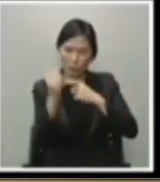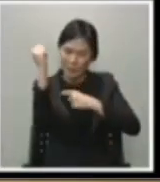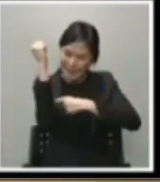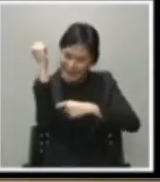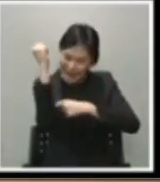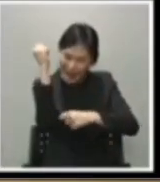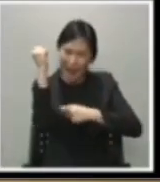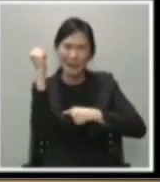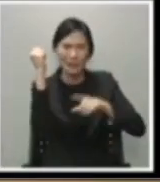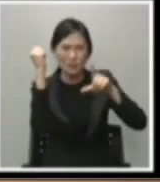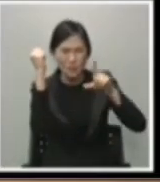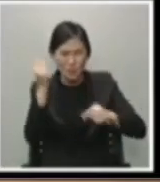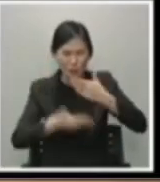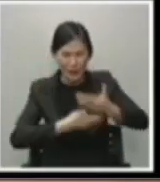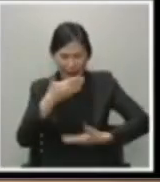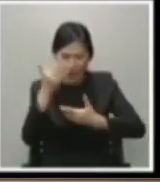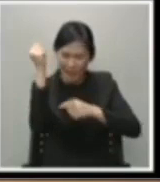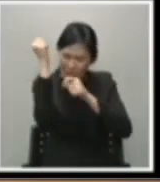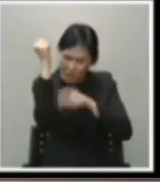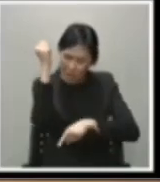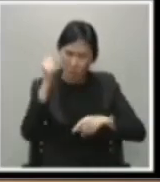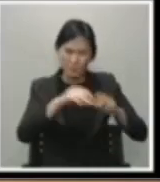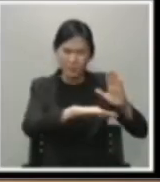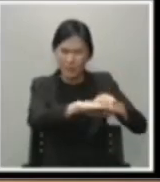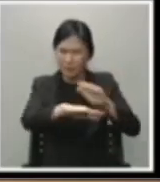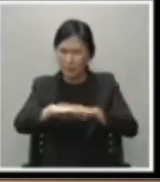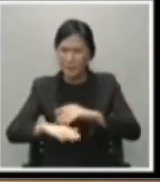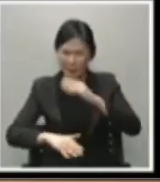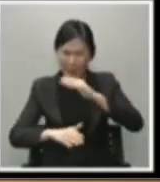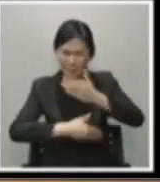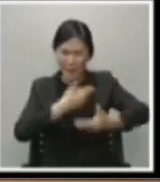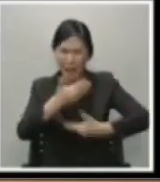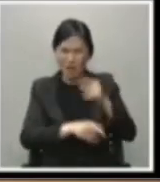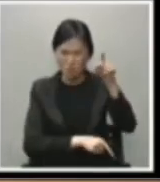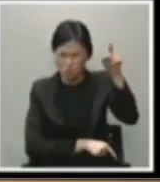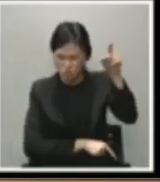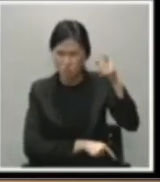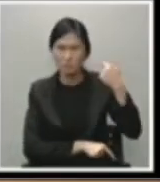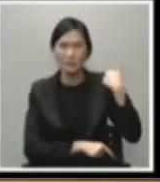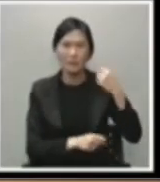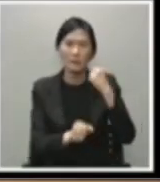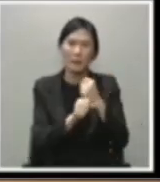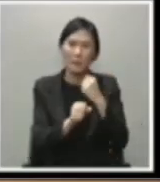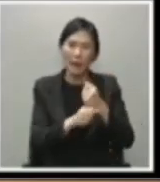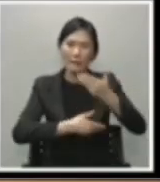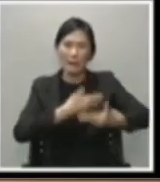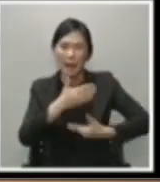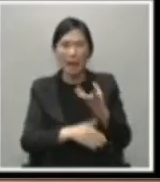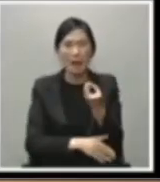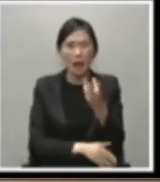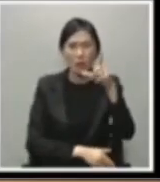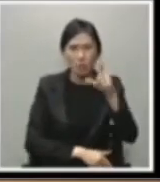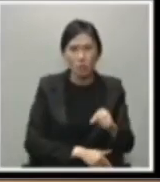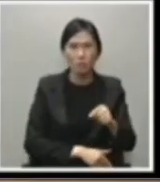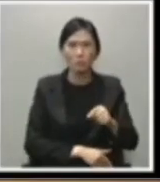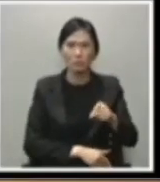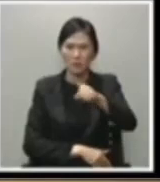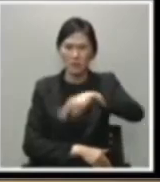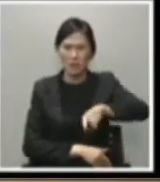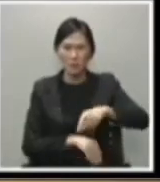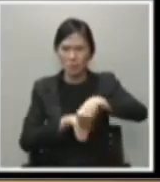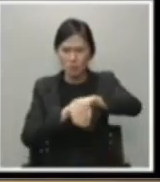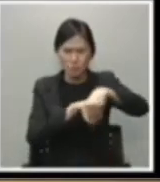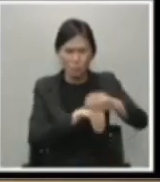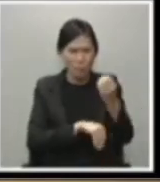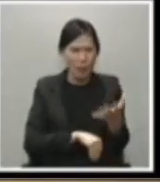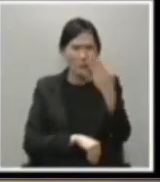ปลูกยางพาราราคาตกท่านก็ชวนไปขายดาวอังคารครับทำนาขายข้าวไม่ได้ราคาก็พวกคุณปลูกมากทำไมอ่ะ